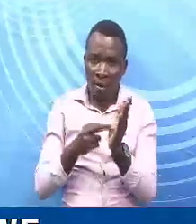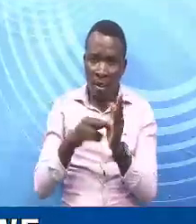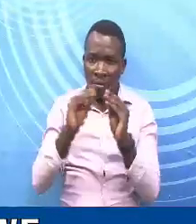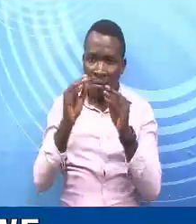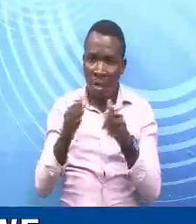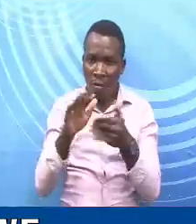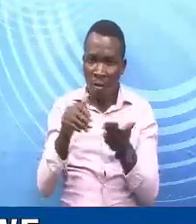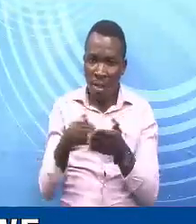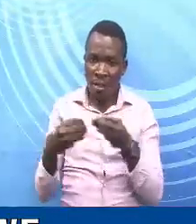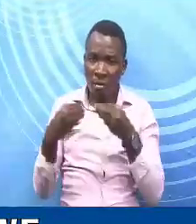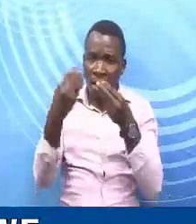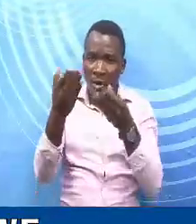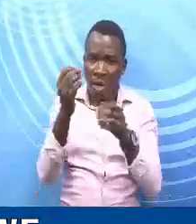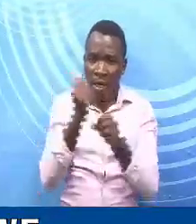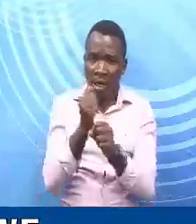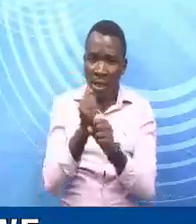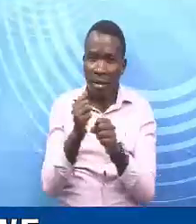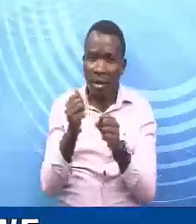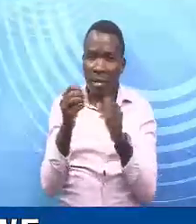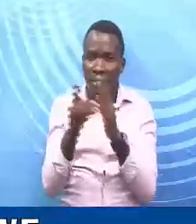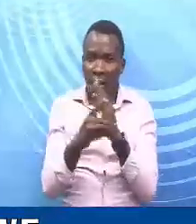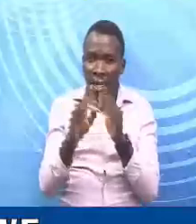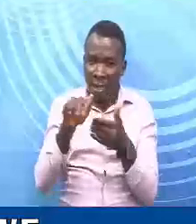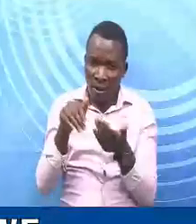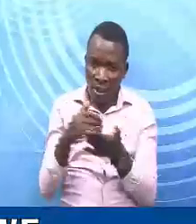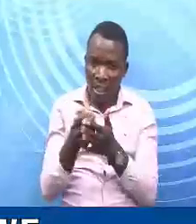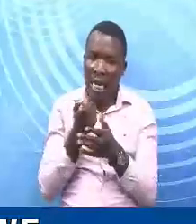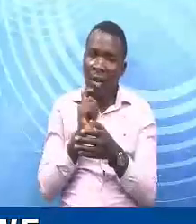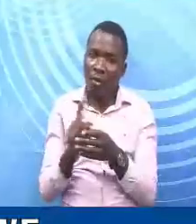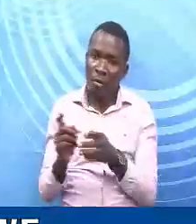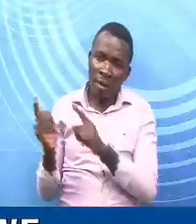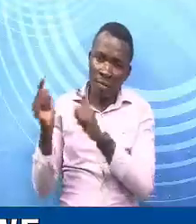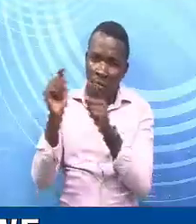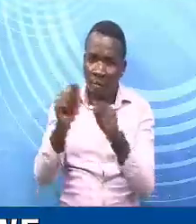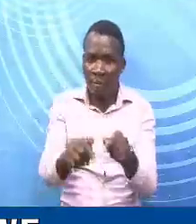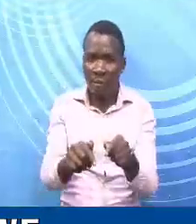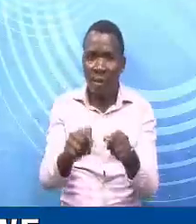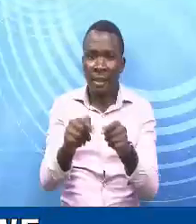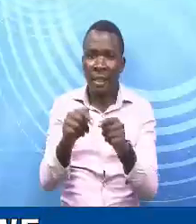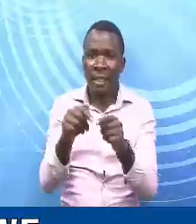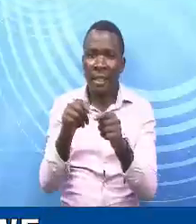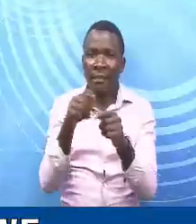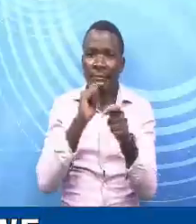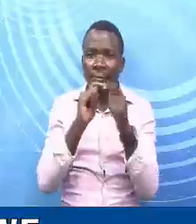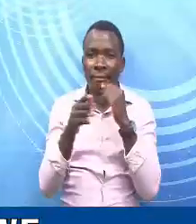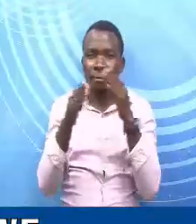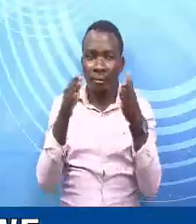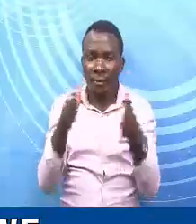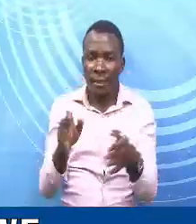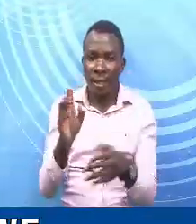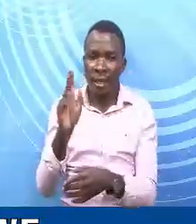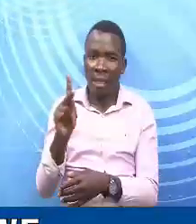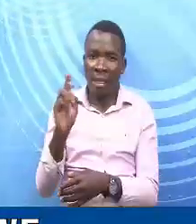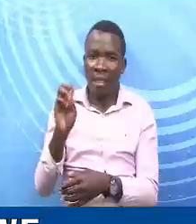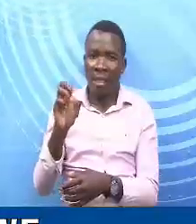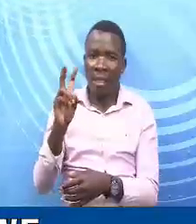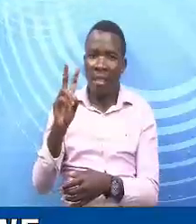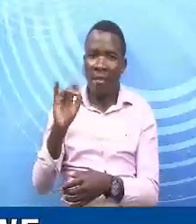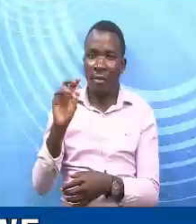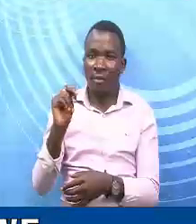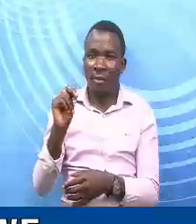akazi mu karere wese agomba kuba yaripotinga. Ibarushimwe biho iki Kevin Christian, BTN